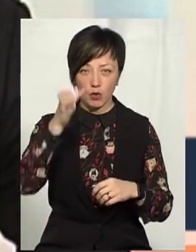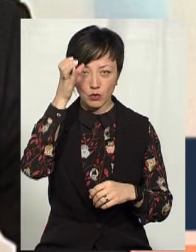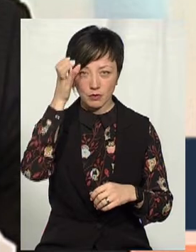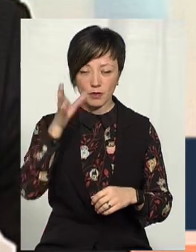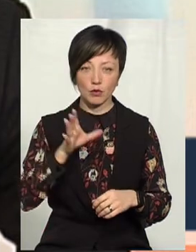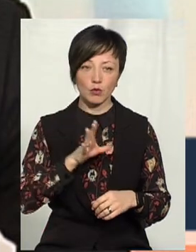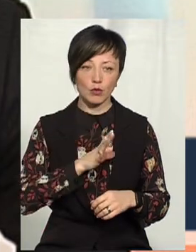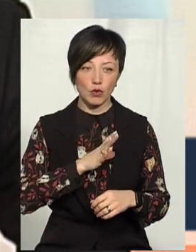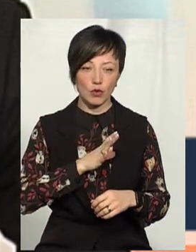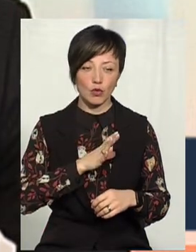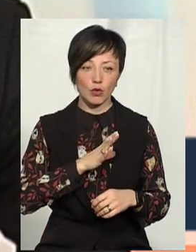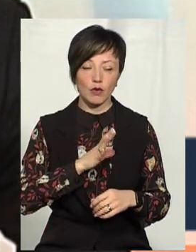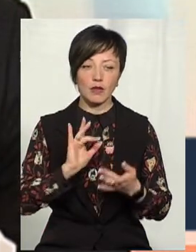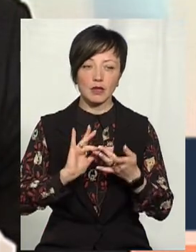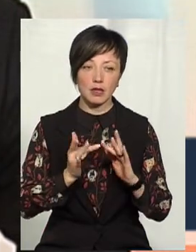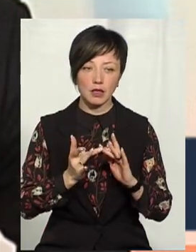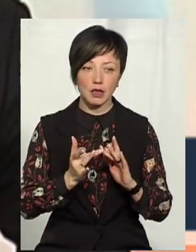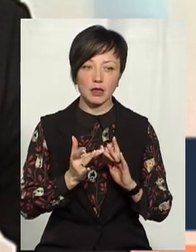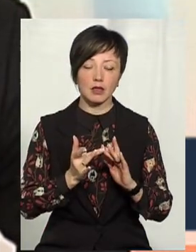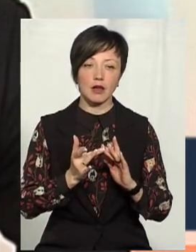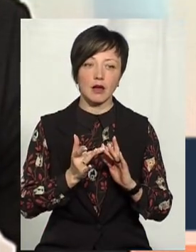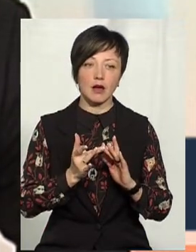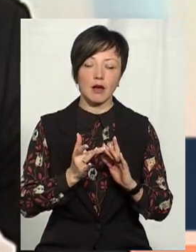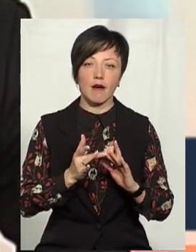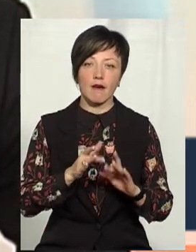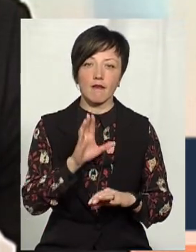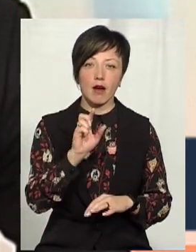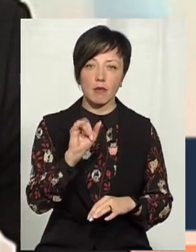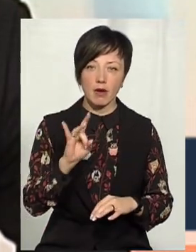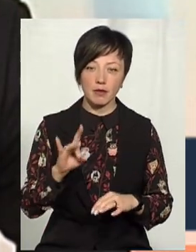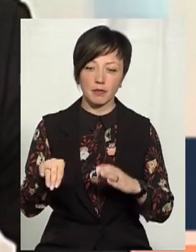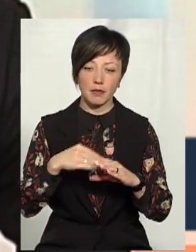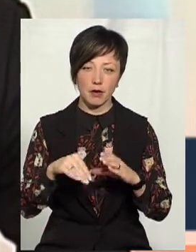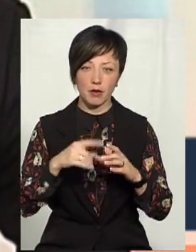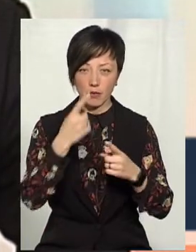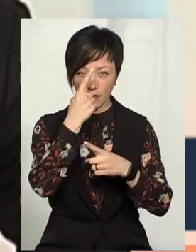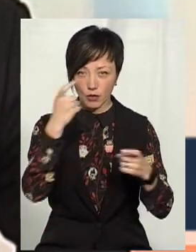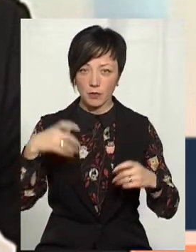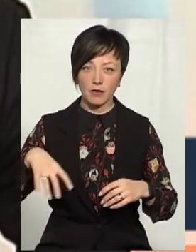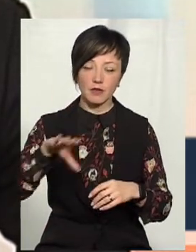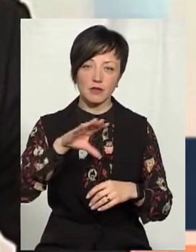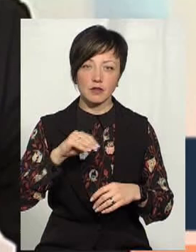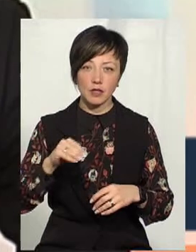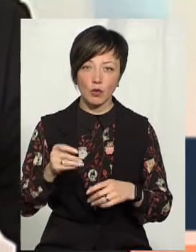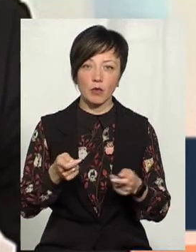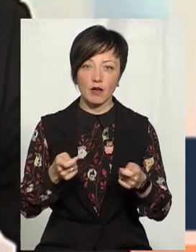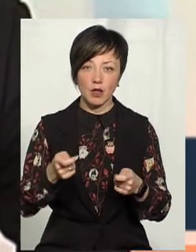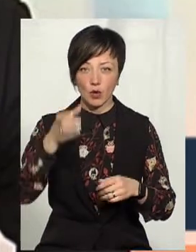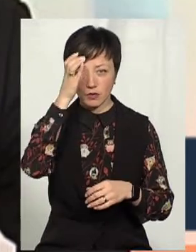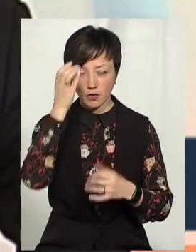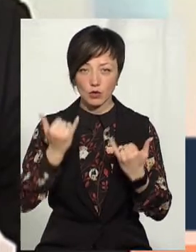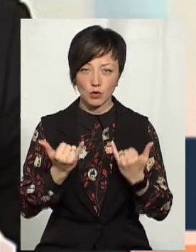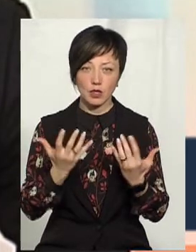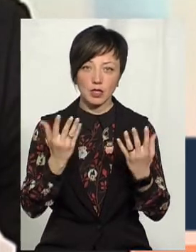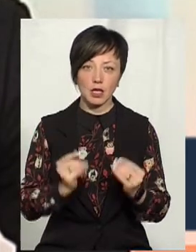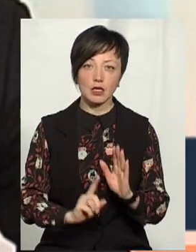у соціальних мережах, у вайбер-спільнотах, в телефонних режимах повідомлено всі органи управління освітою про те, що із сьогоднішнього